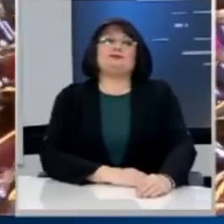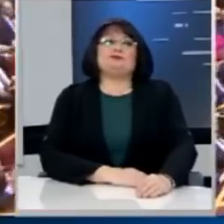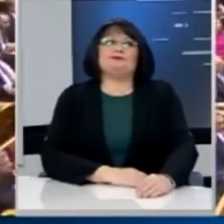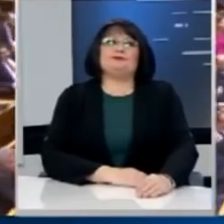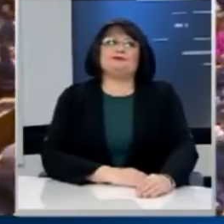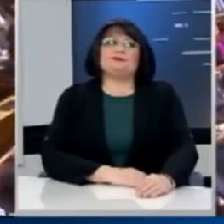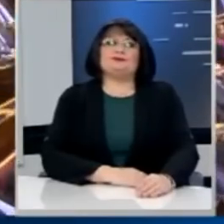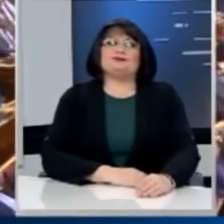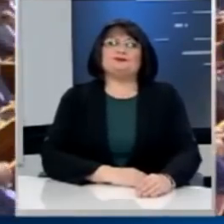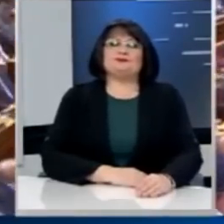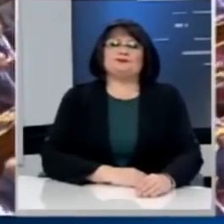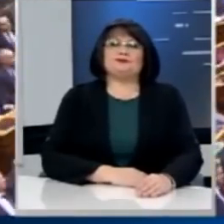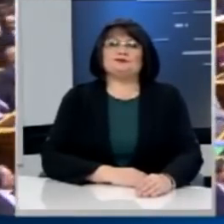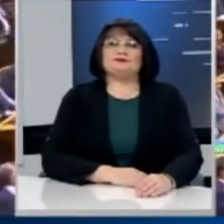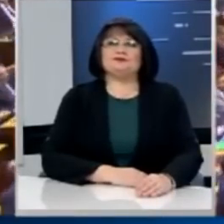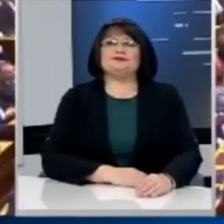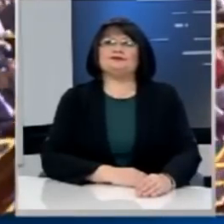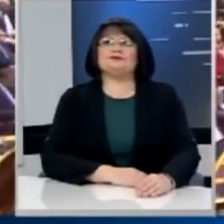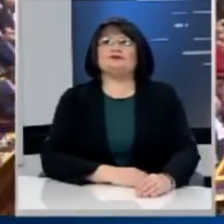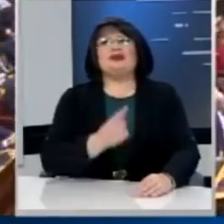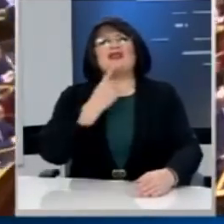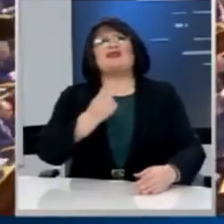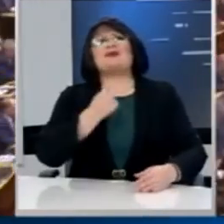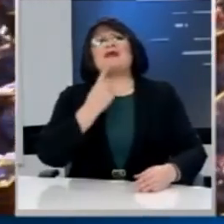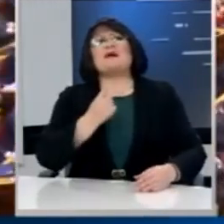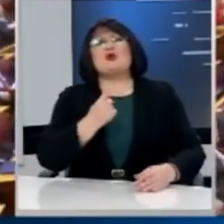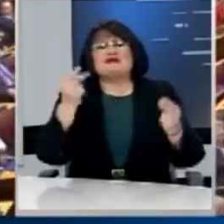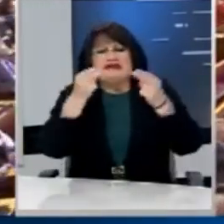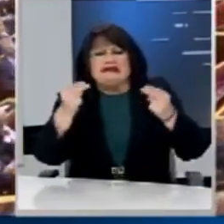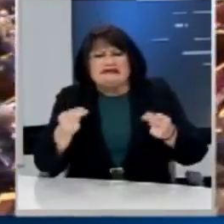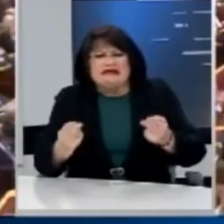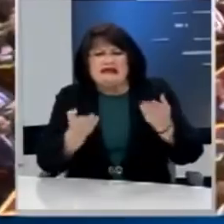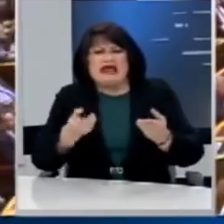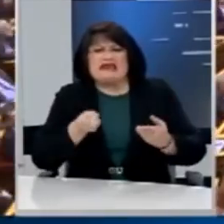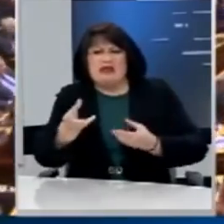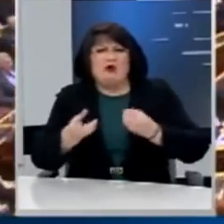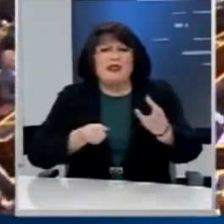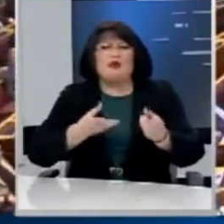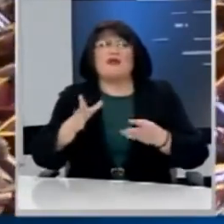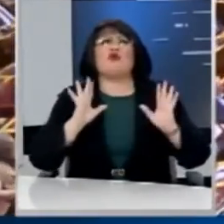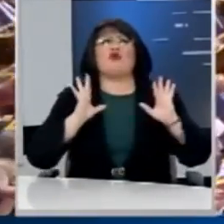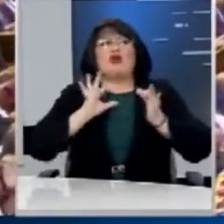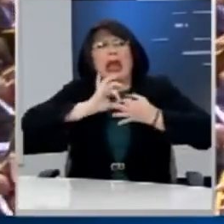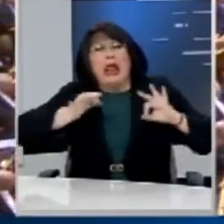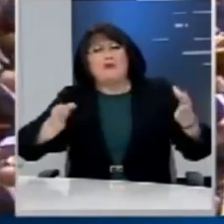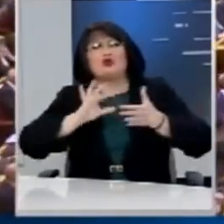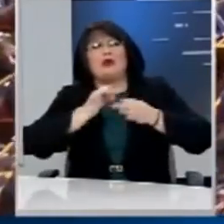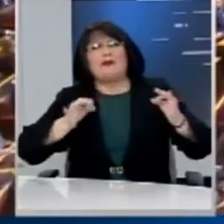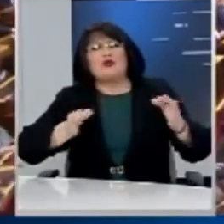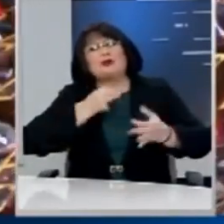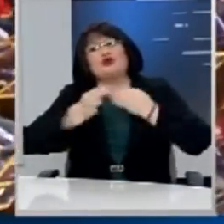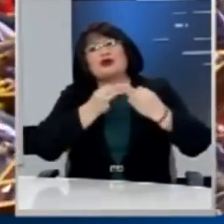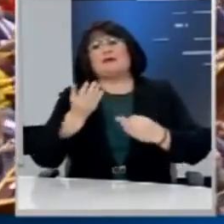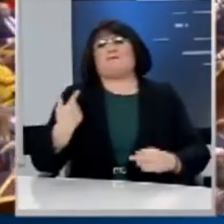Δεν θα επικαλεστώ στην ομιλία μου πολλούς αριθμούς, πολλές στατιστικές. Όλα αυτά εξάλλου παρουσιάστηκαν αναλυτικά